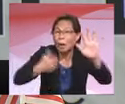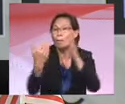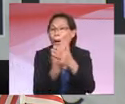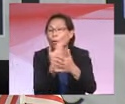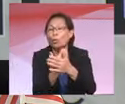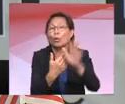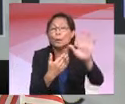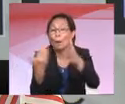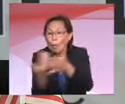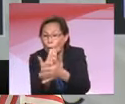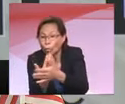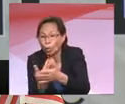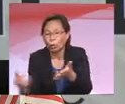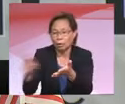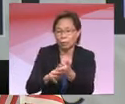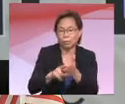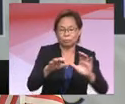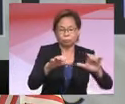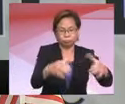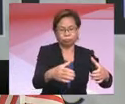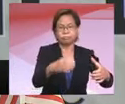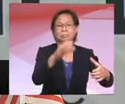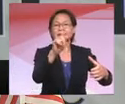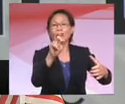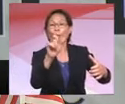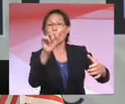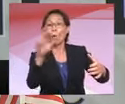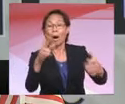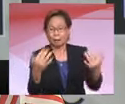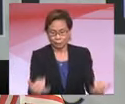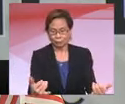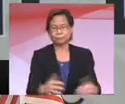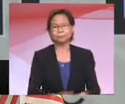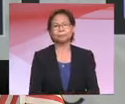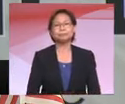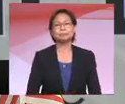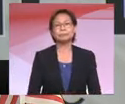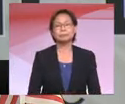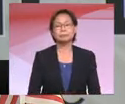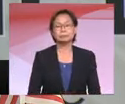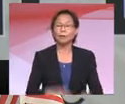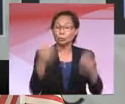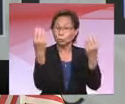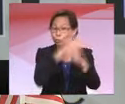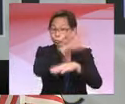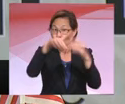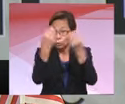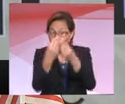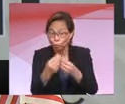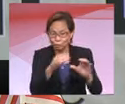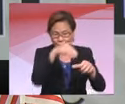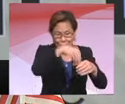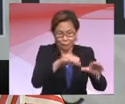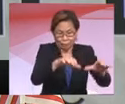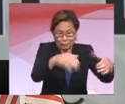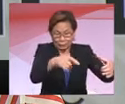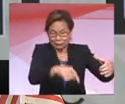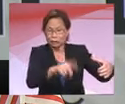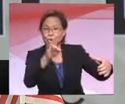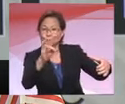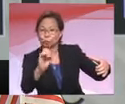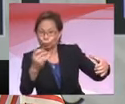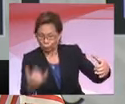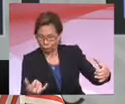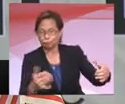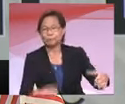yang dilaporkan bagi kluster Tawar pada hari ini. Ini menjadikan jumlah kes dalam kluster ini 70 kes setakat